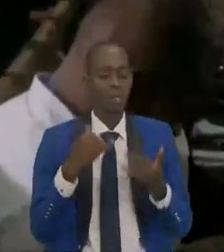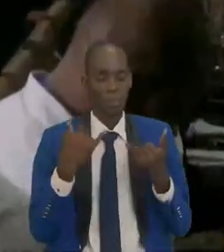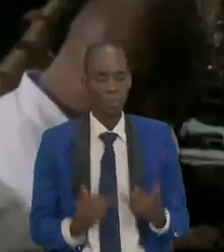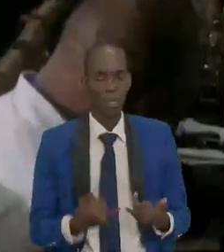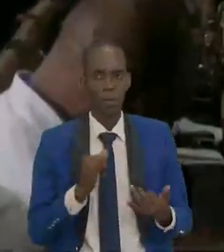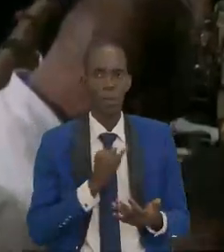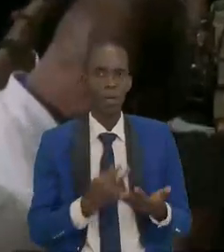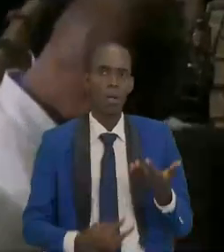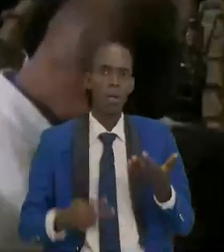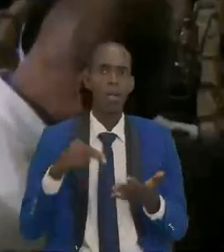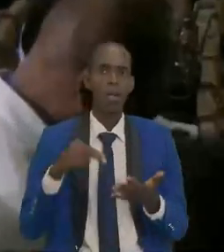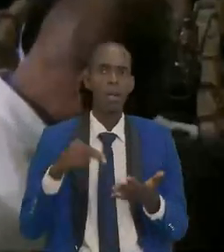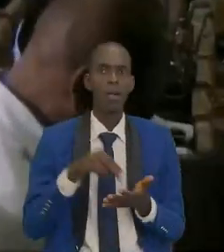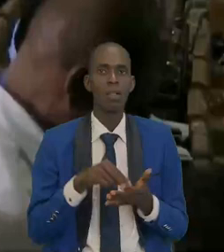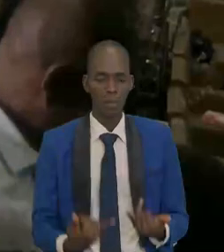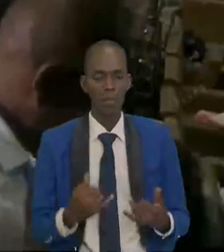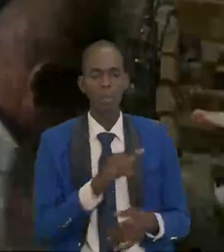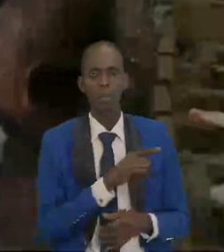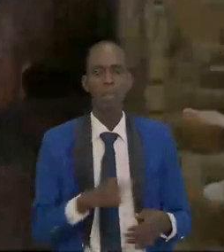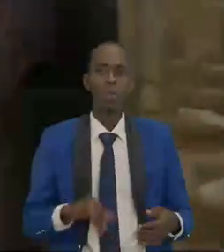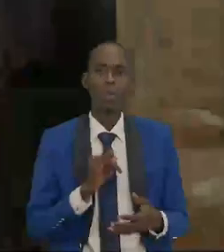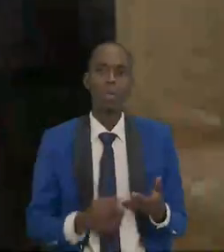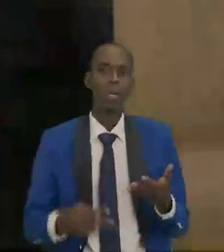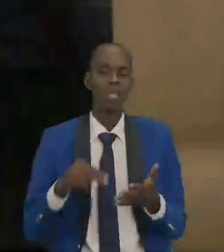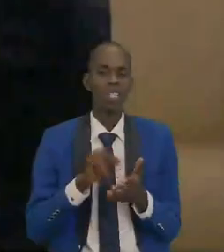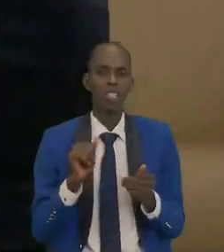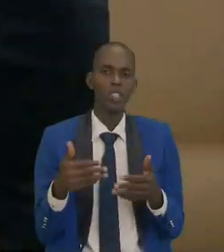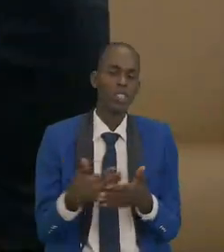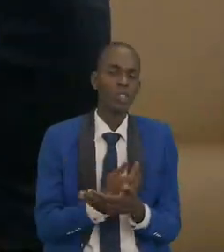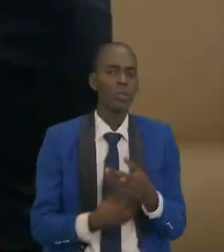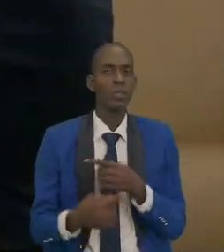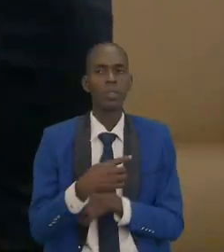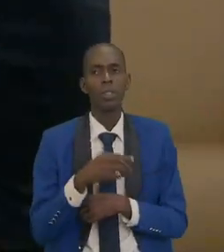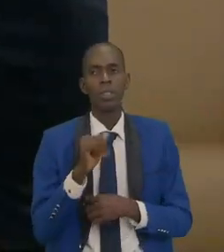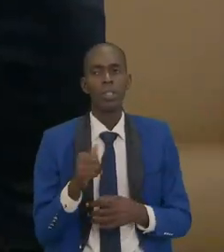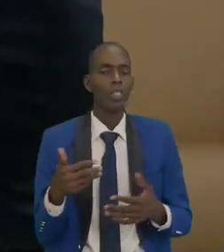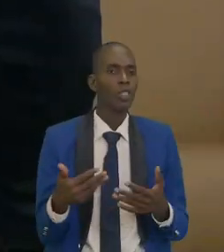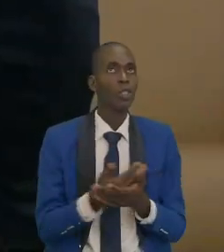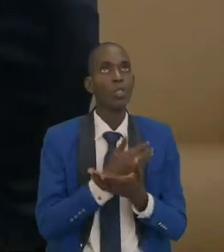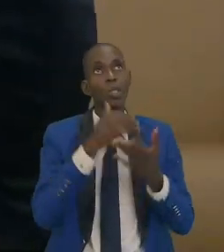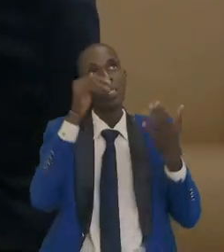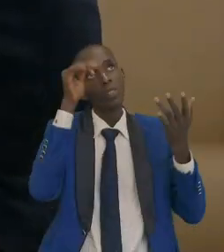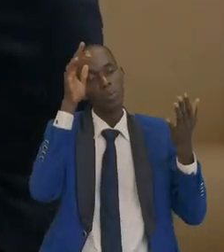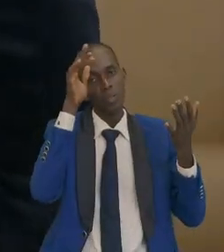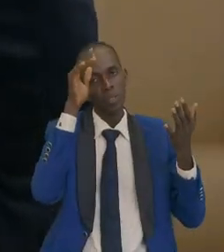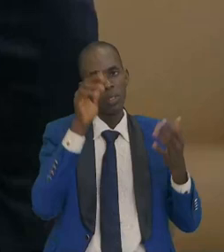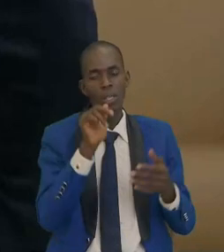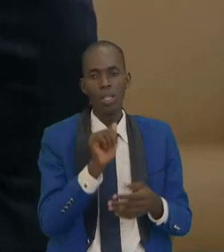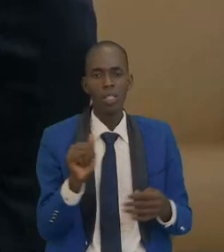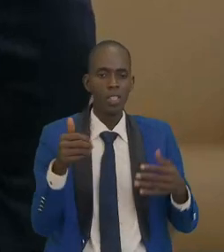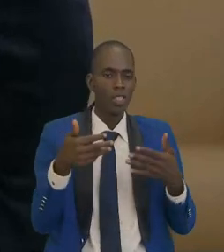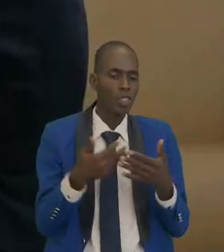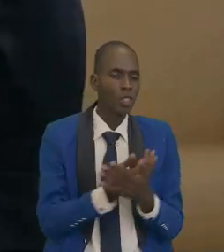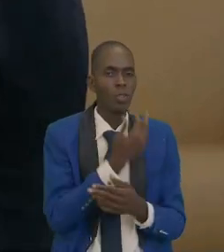lève. Seigneur, je me lève. Un nouveau jour. Une nouvelle attente. Un